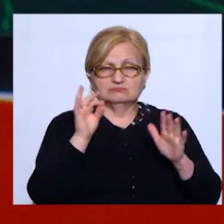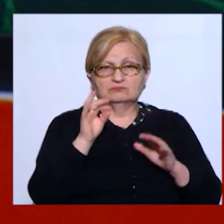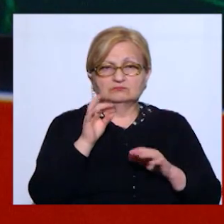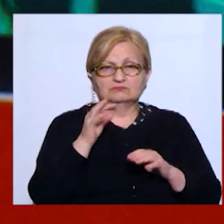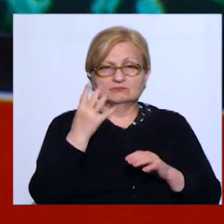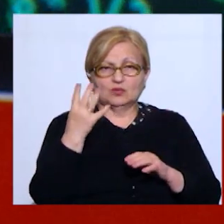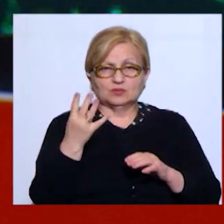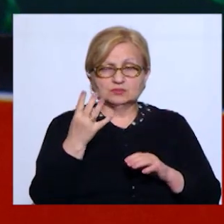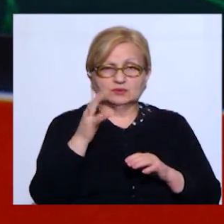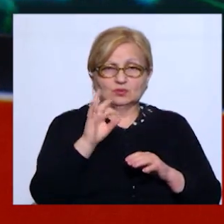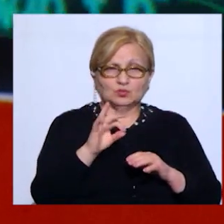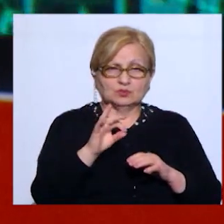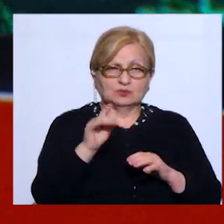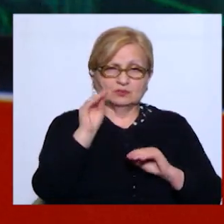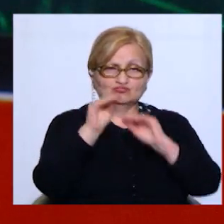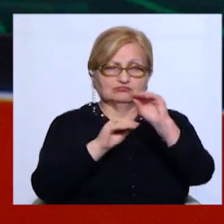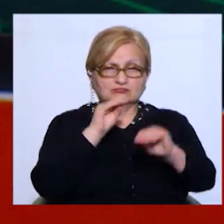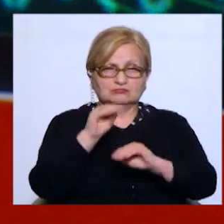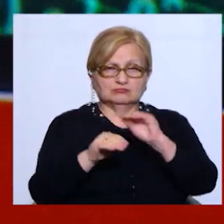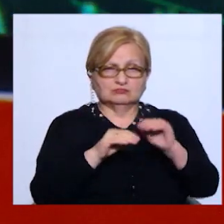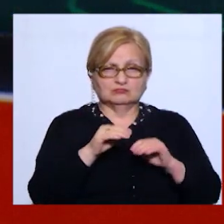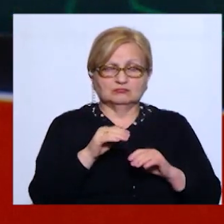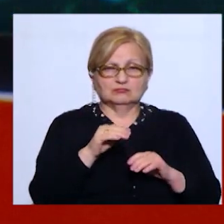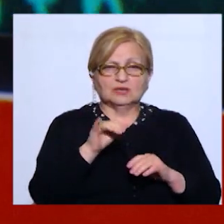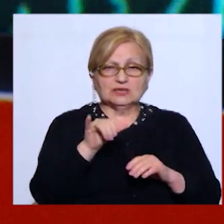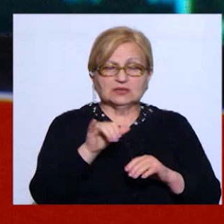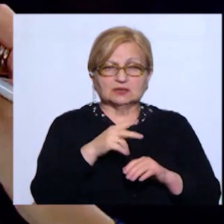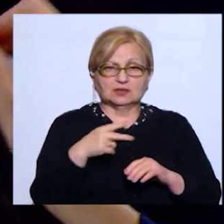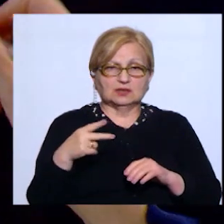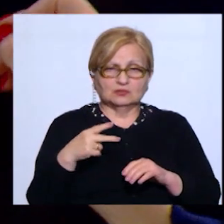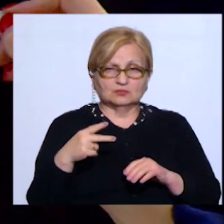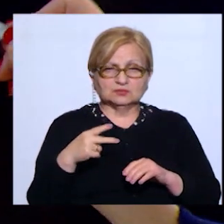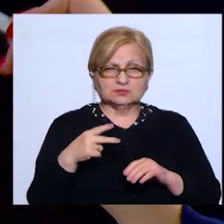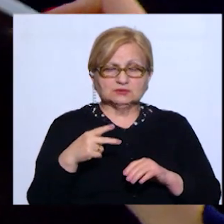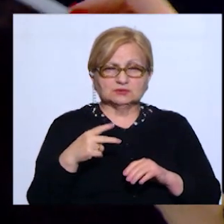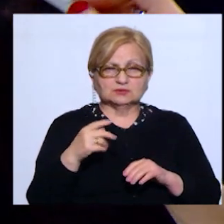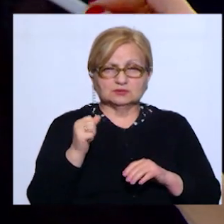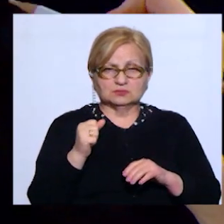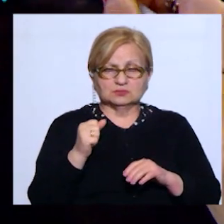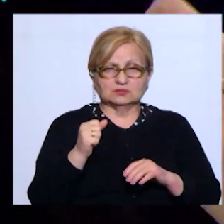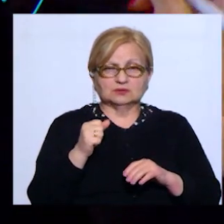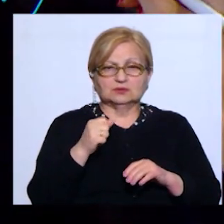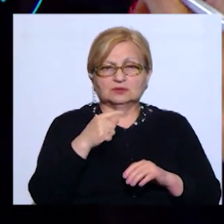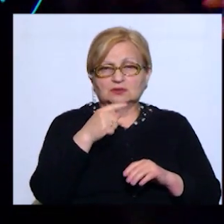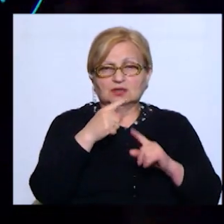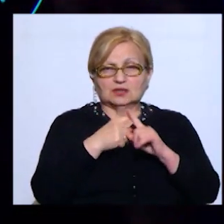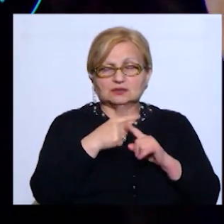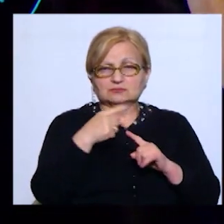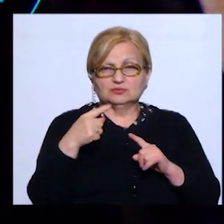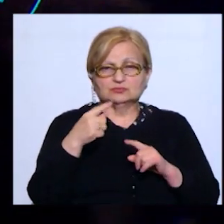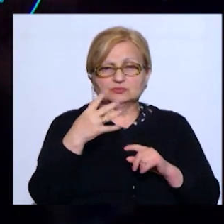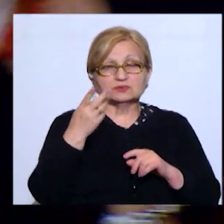არის 4 0. შევიტან აი აქ და ვიტყვი y უდრის აჰა x -4-ის